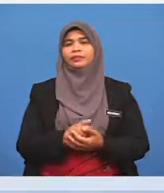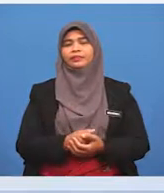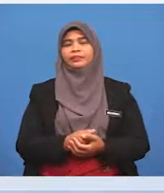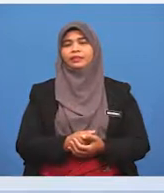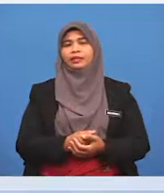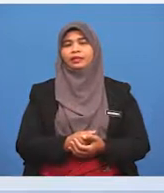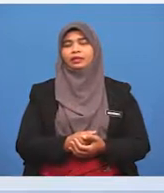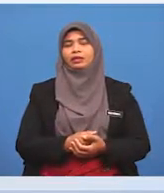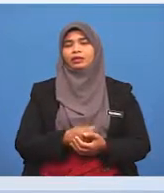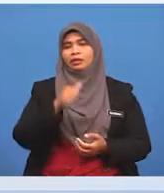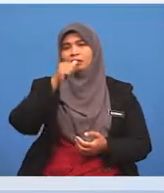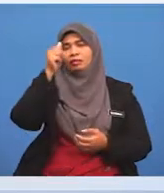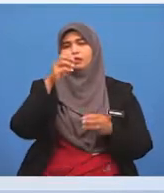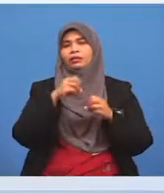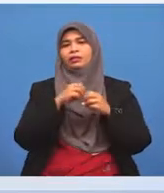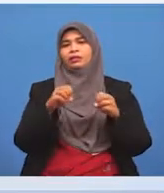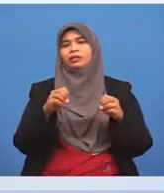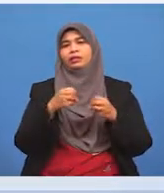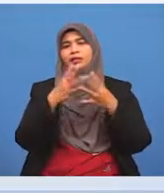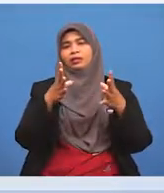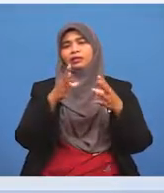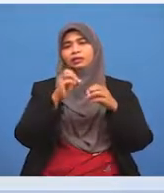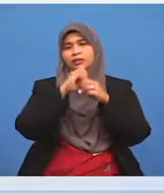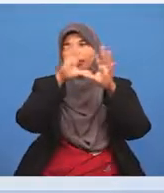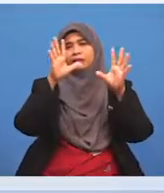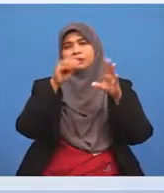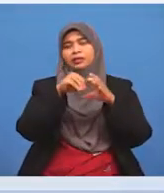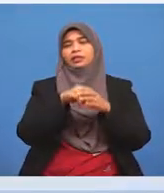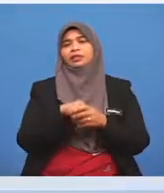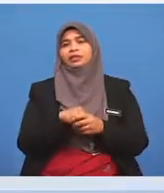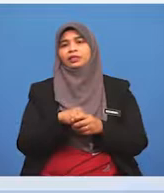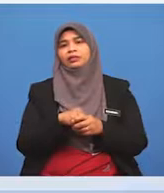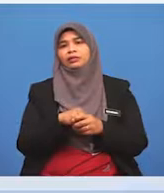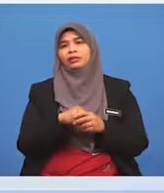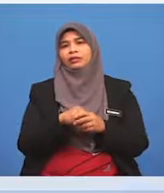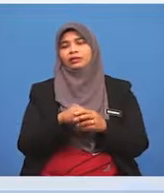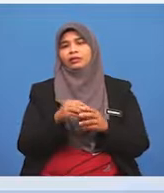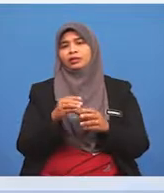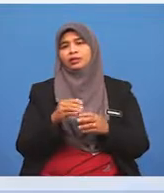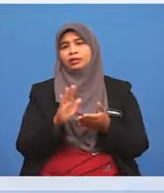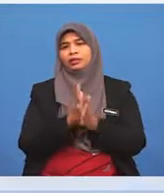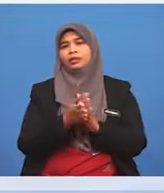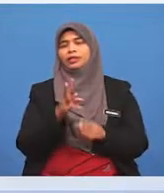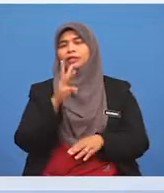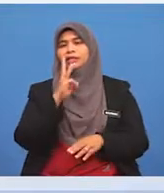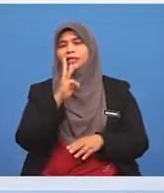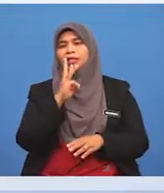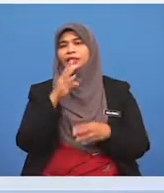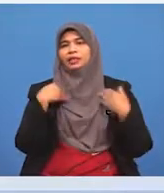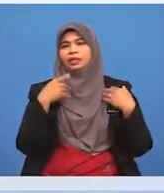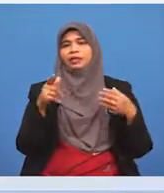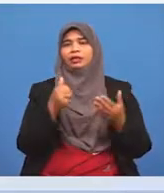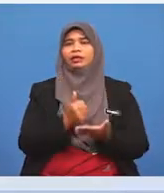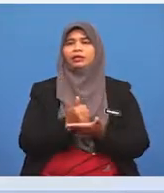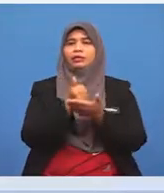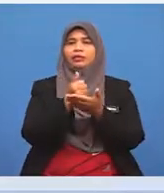merupakan anugerah yang paling besar dan bermanfaat kerana mempunyai pelbagai tugas dan